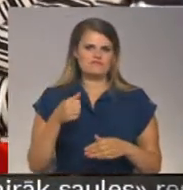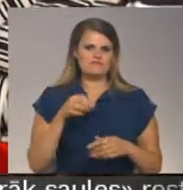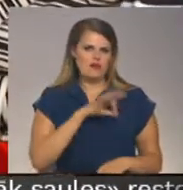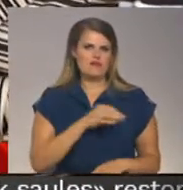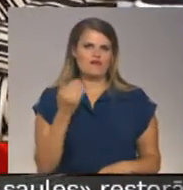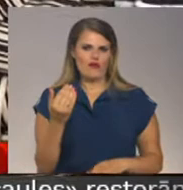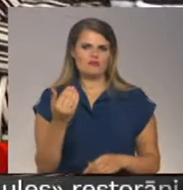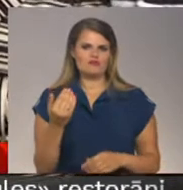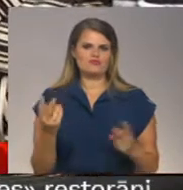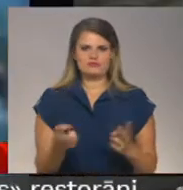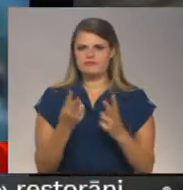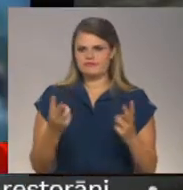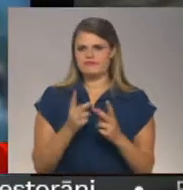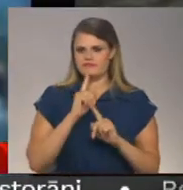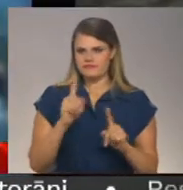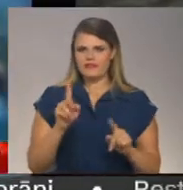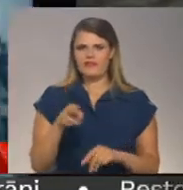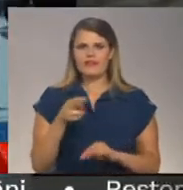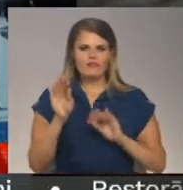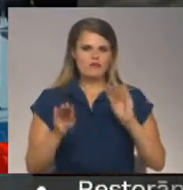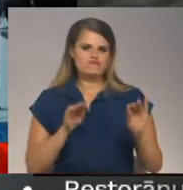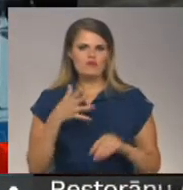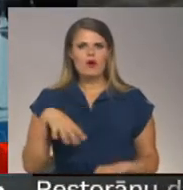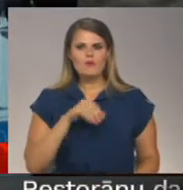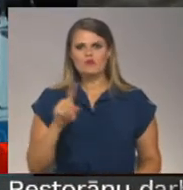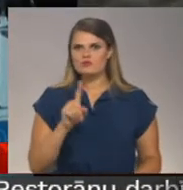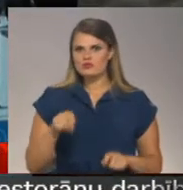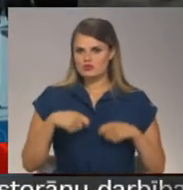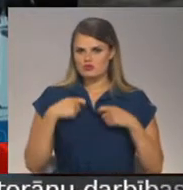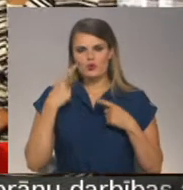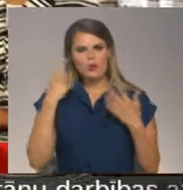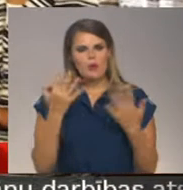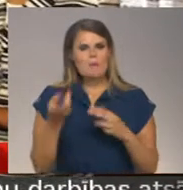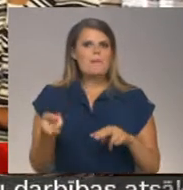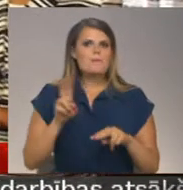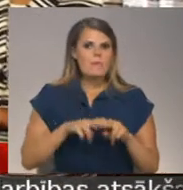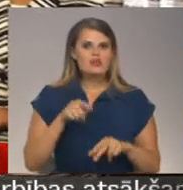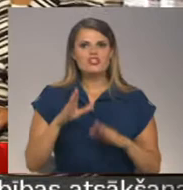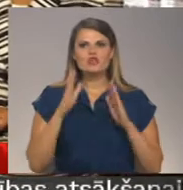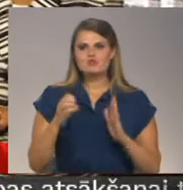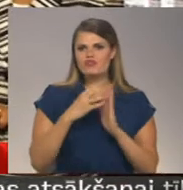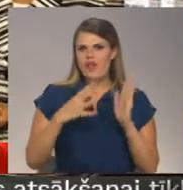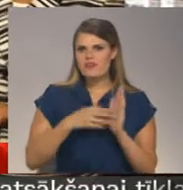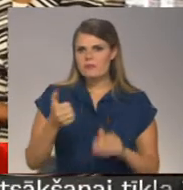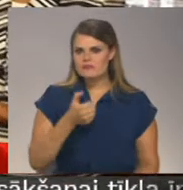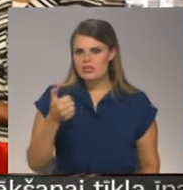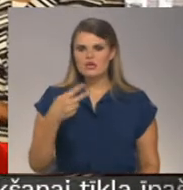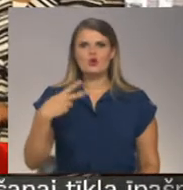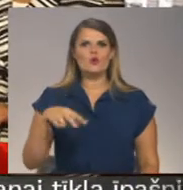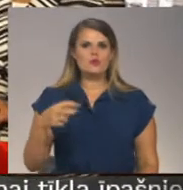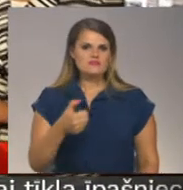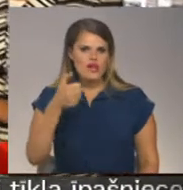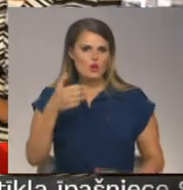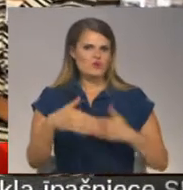raksturīgo un savdabīgo. Digitālo ekspozīciju mums ir doma arī papildināt. Tas būs 19. Gads, 20. Gads